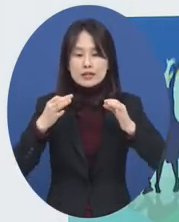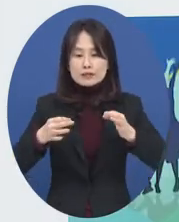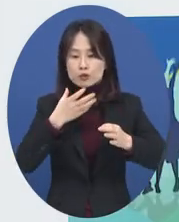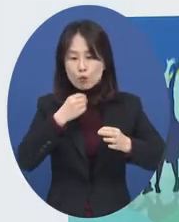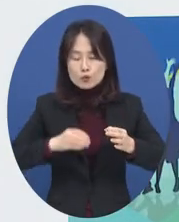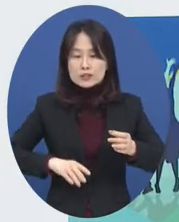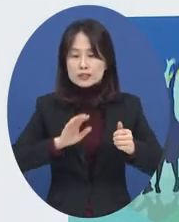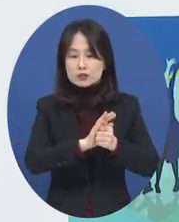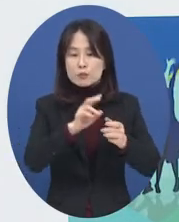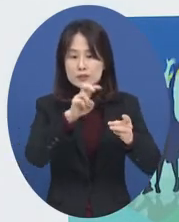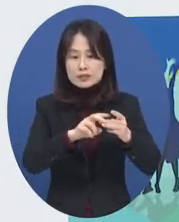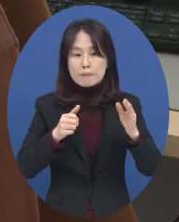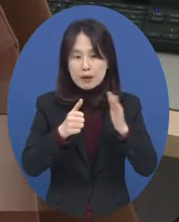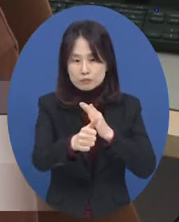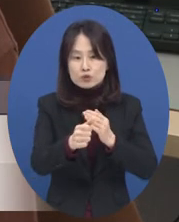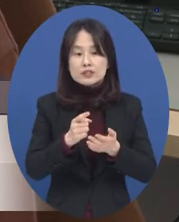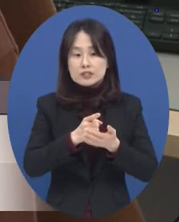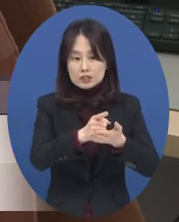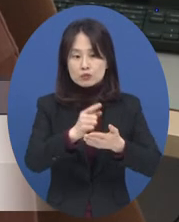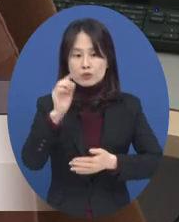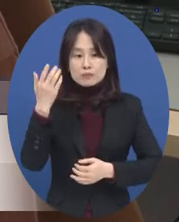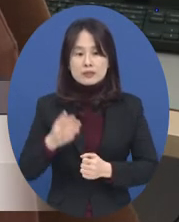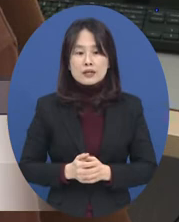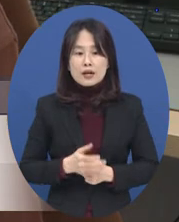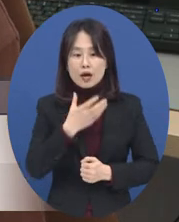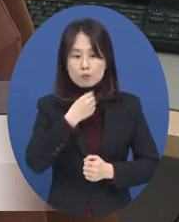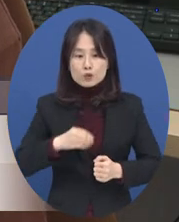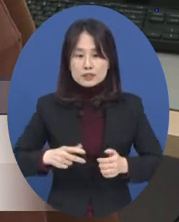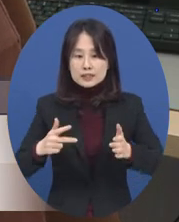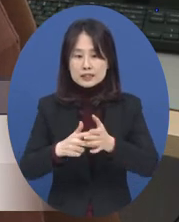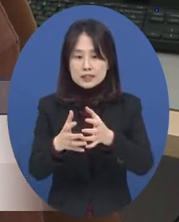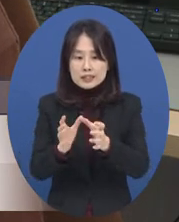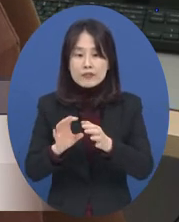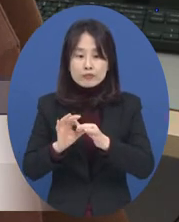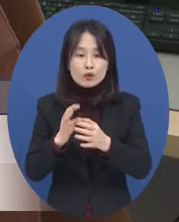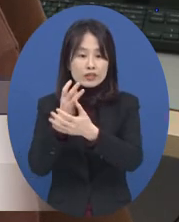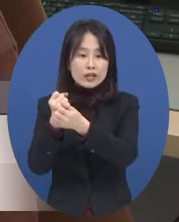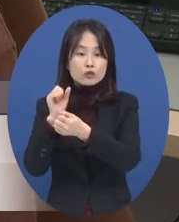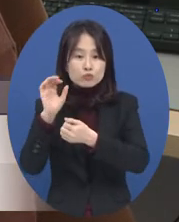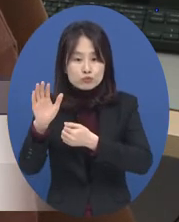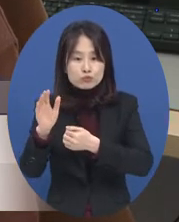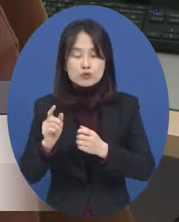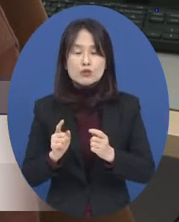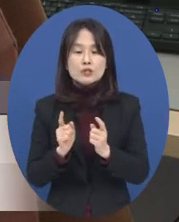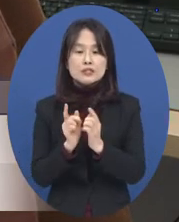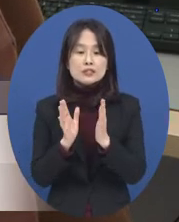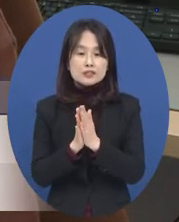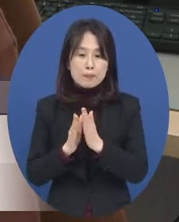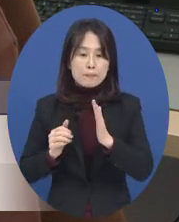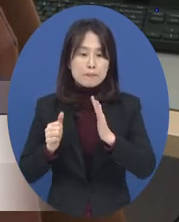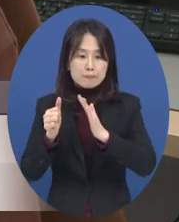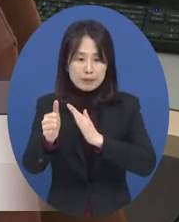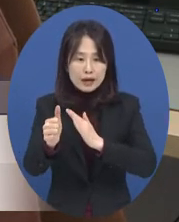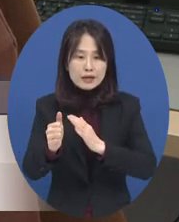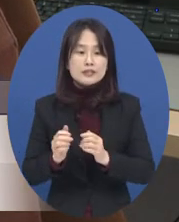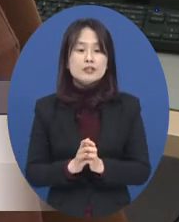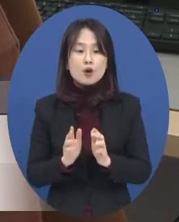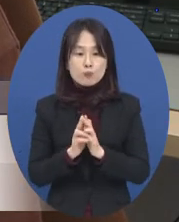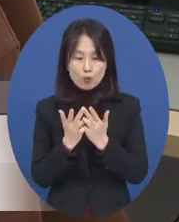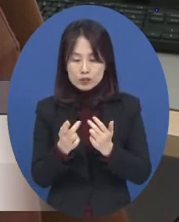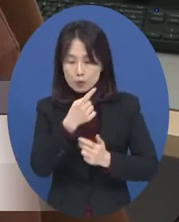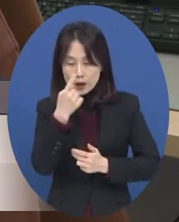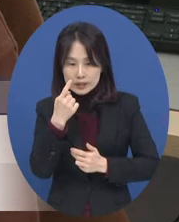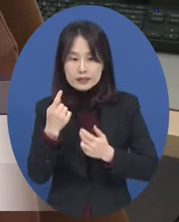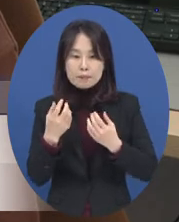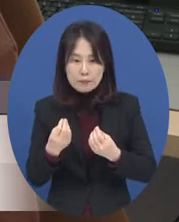서민금융복지지원센터를 방문해 하면 됩니다. 경기복지재단을 통해서 예약을 하시게 되면 본인이 내담하셔서